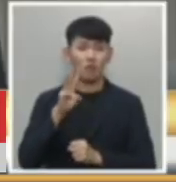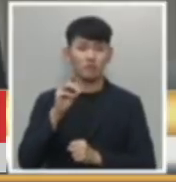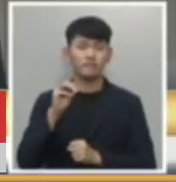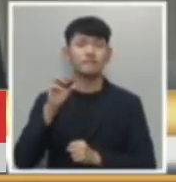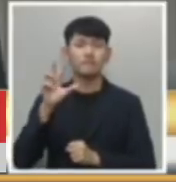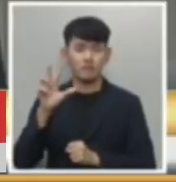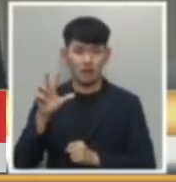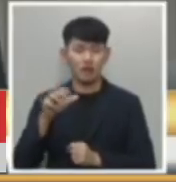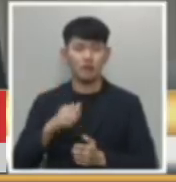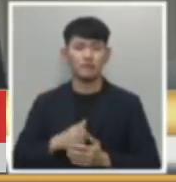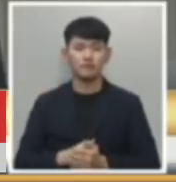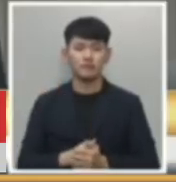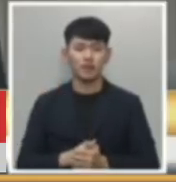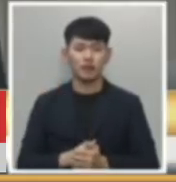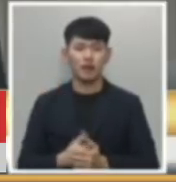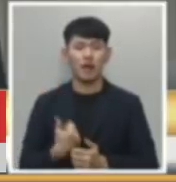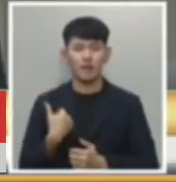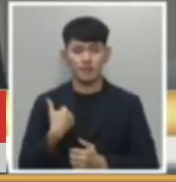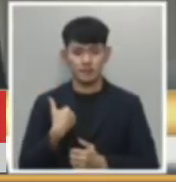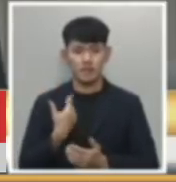2563จำนวน